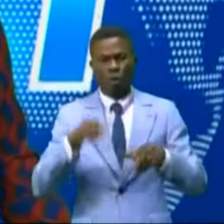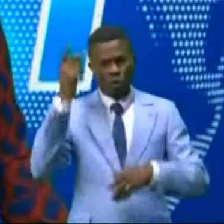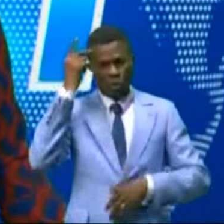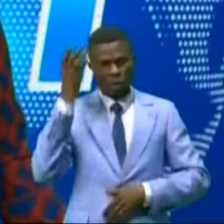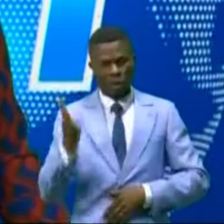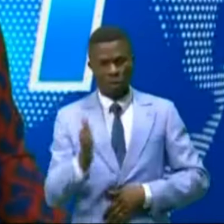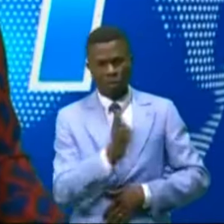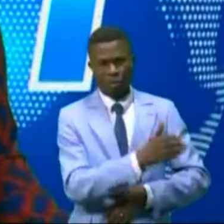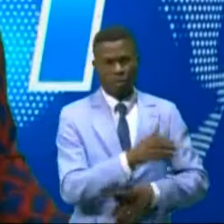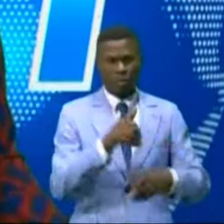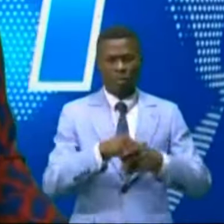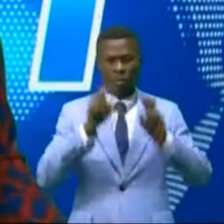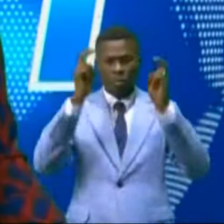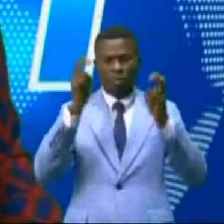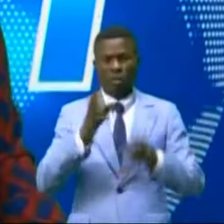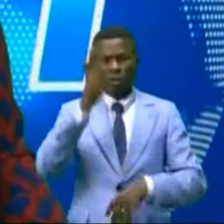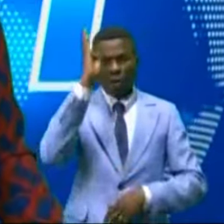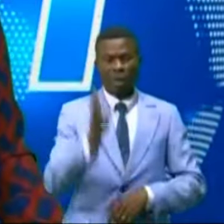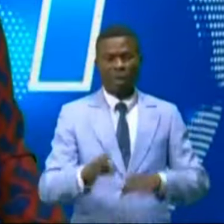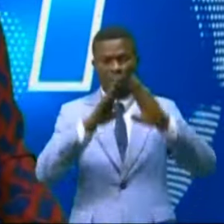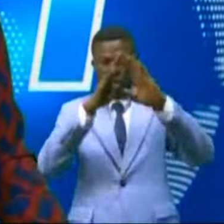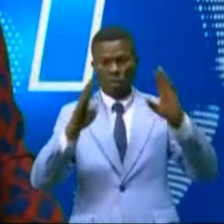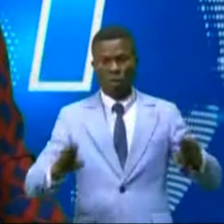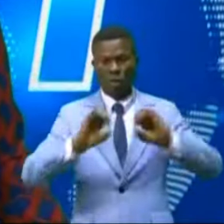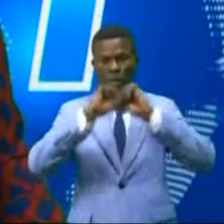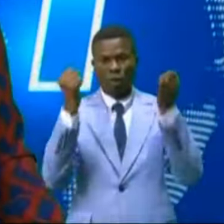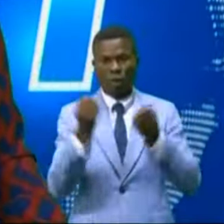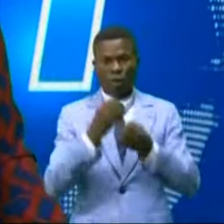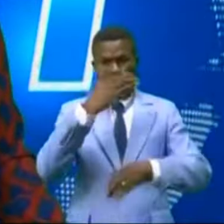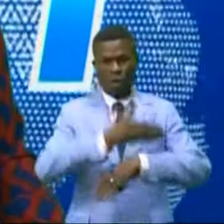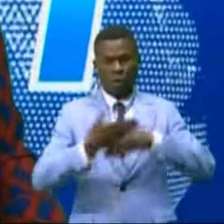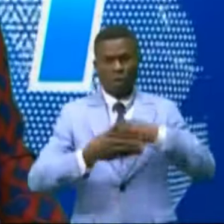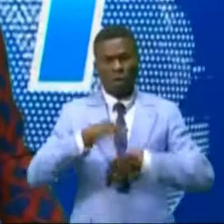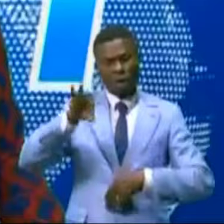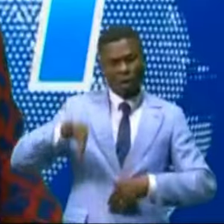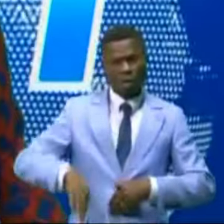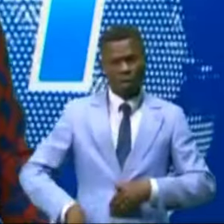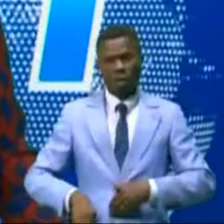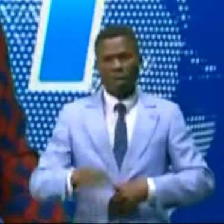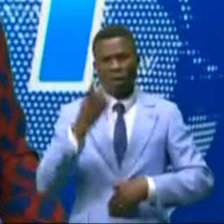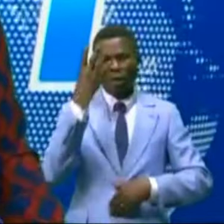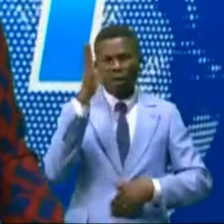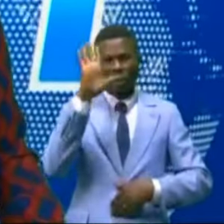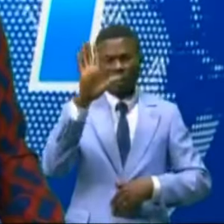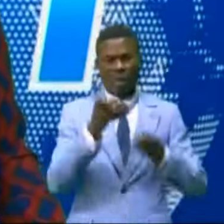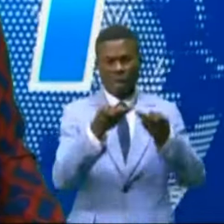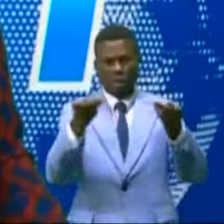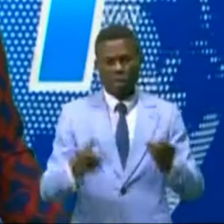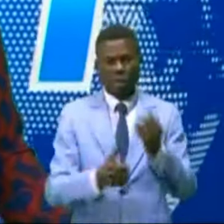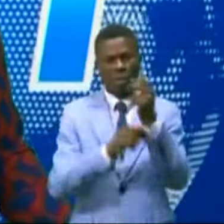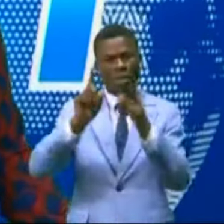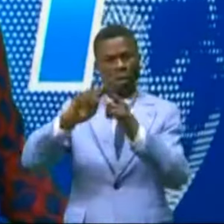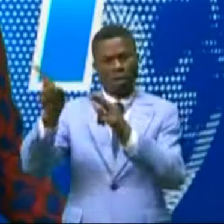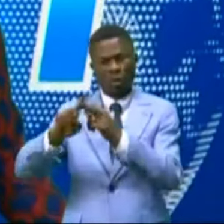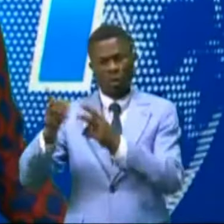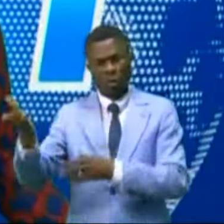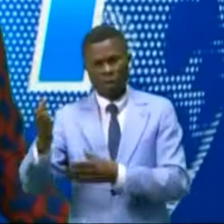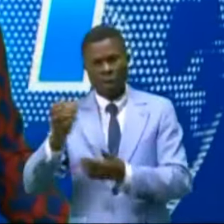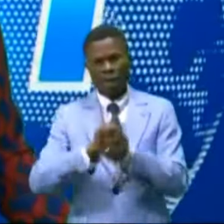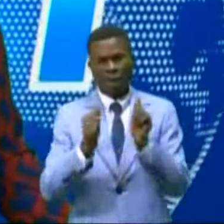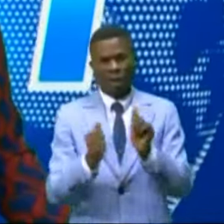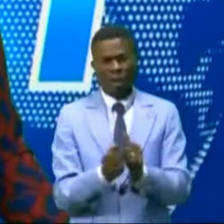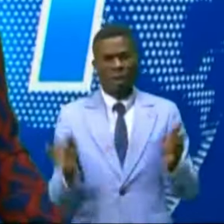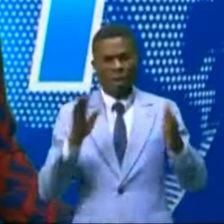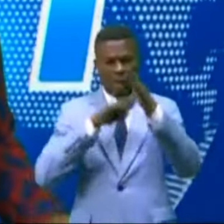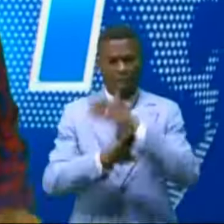Kinshasa dans les titres plus de 400 logements sociaux construits en faveur des 5 site des déplacés internes et c'est dans le cadre de la